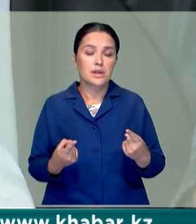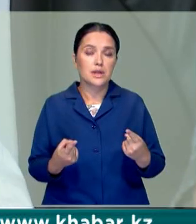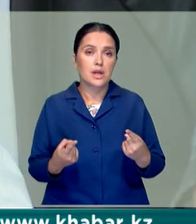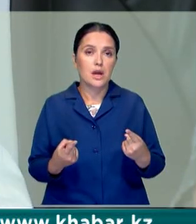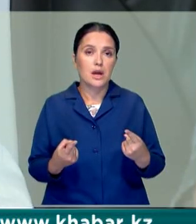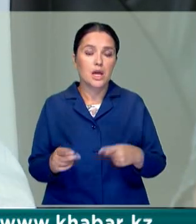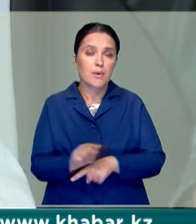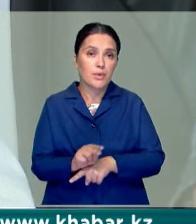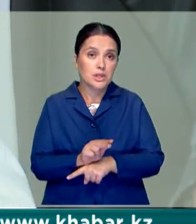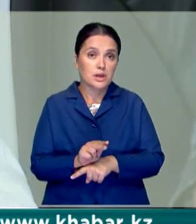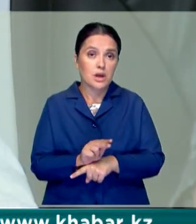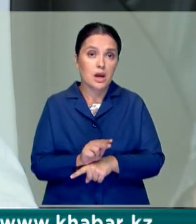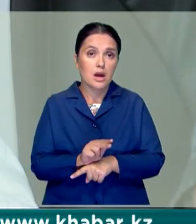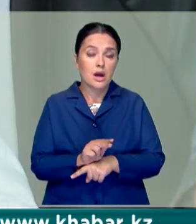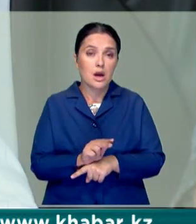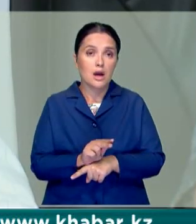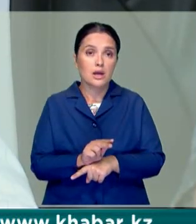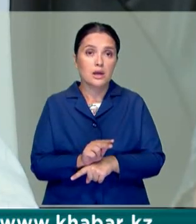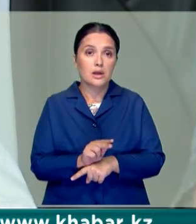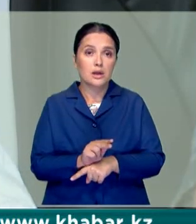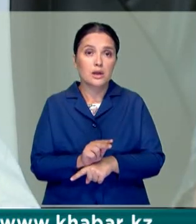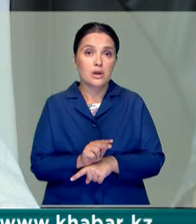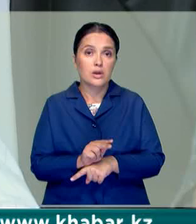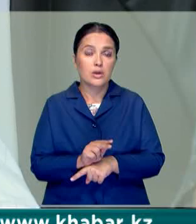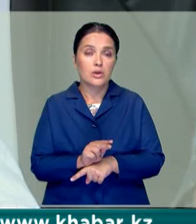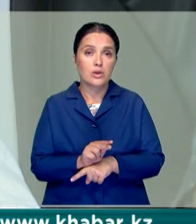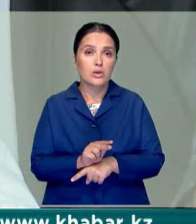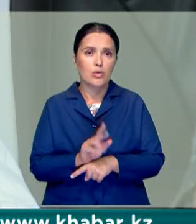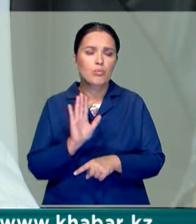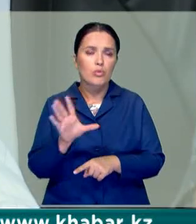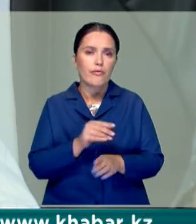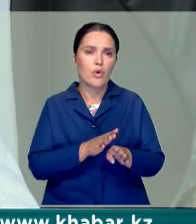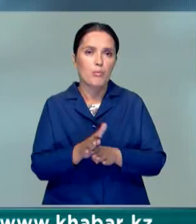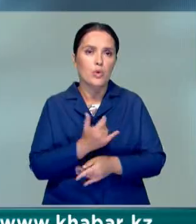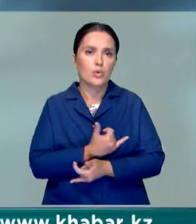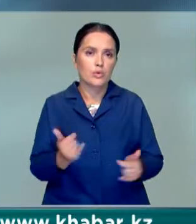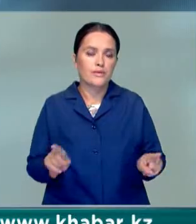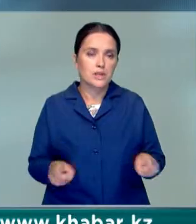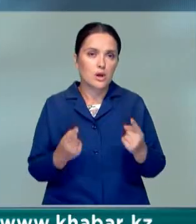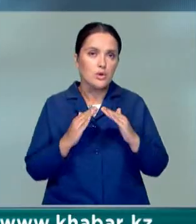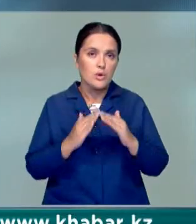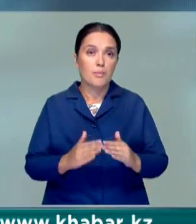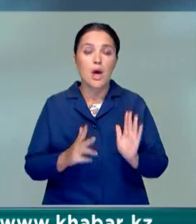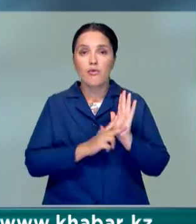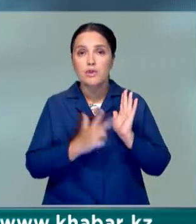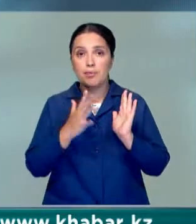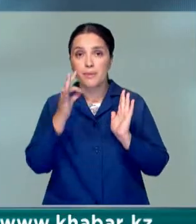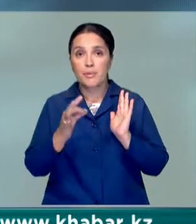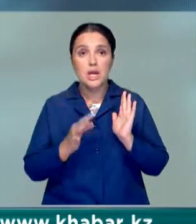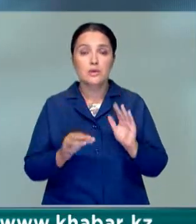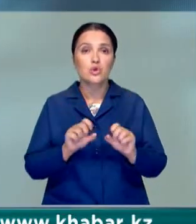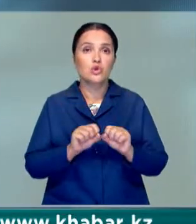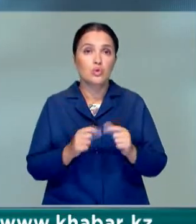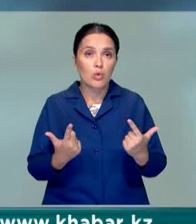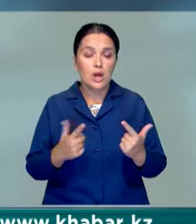восстанавливать, ремонтировать. В любом случае, это все жилье тоже будет восстановлено. Лишь 85%